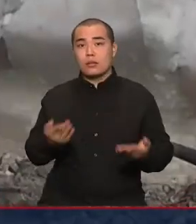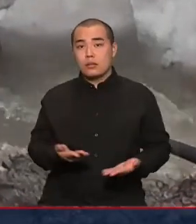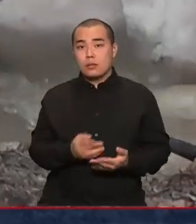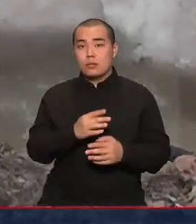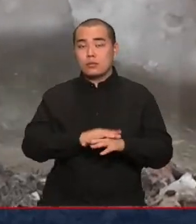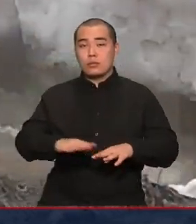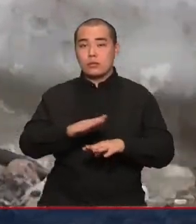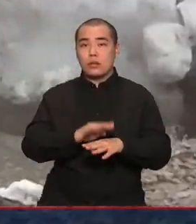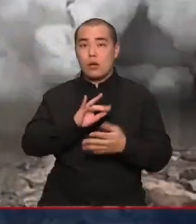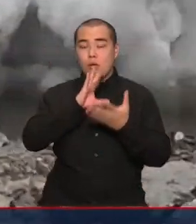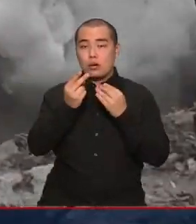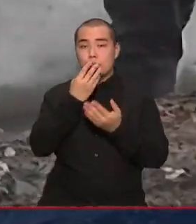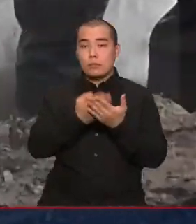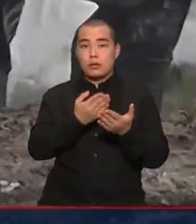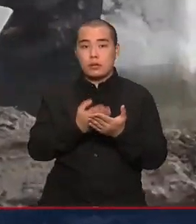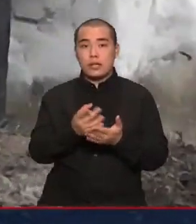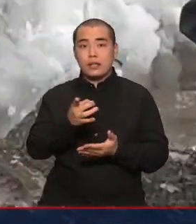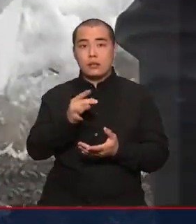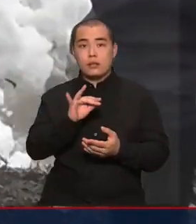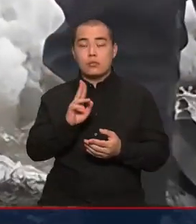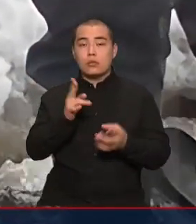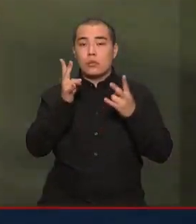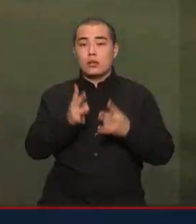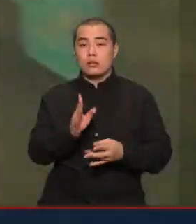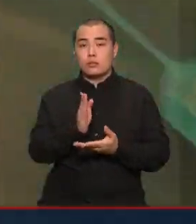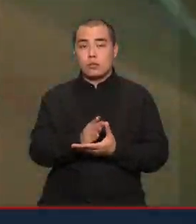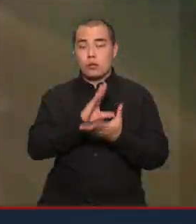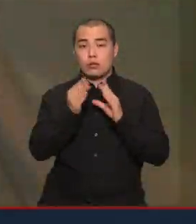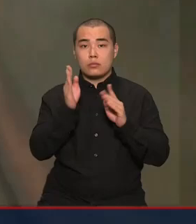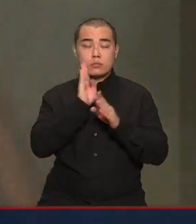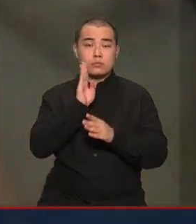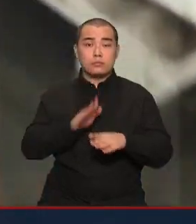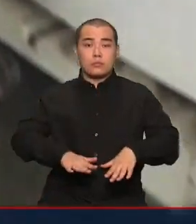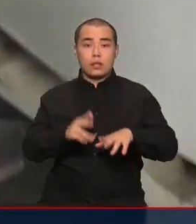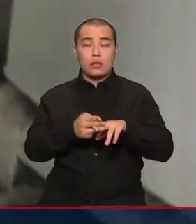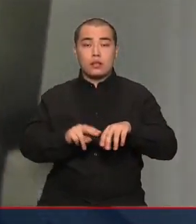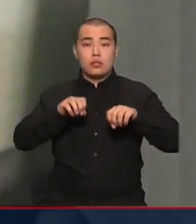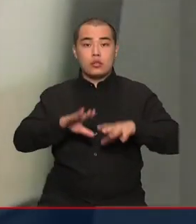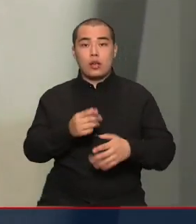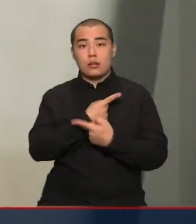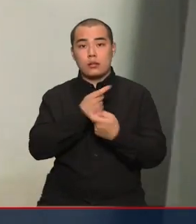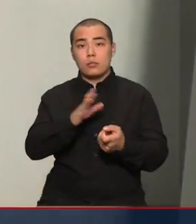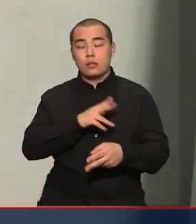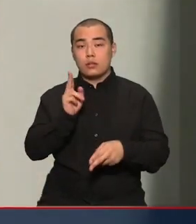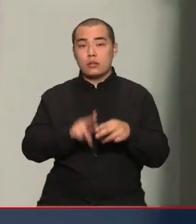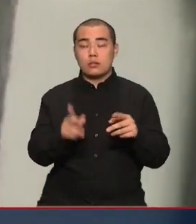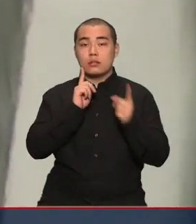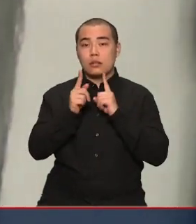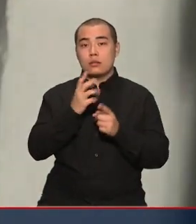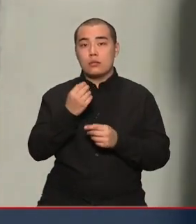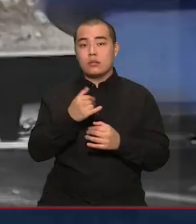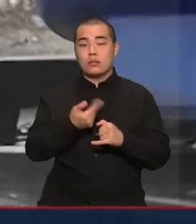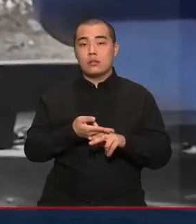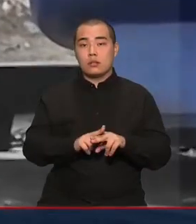и социальных объектов в регионах, также пострадавших от паводков. Сегодня такое решение озвучено по итогам заседания. Помимо